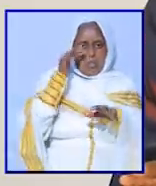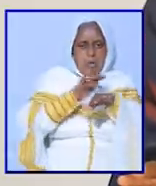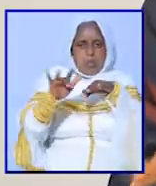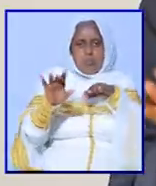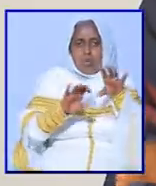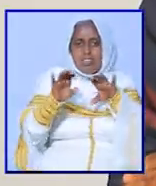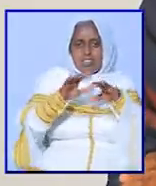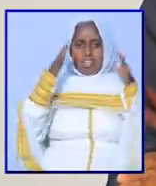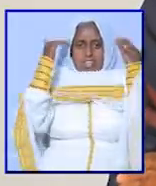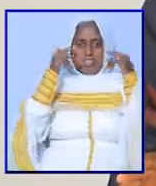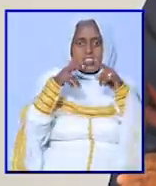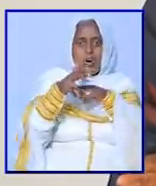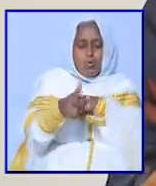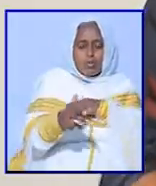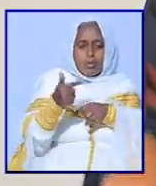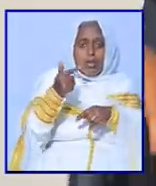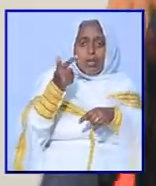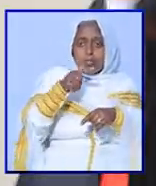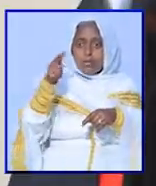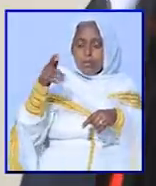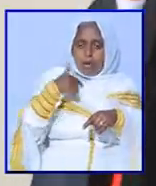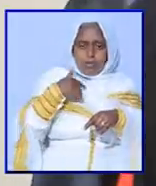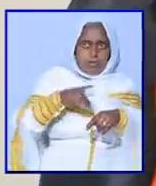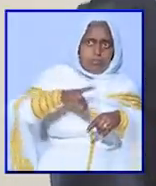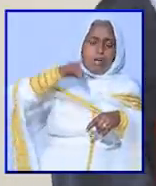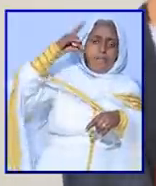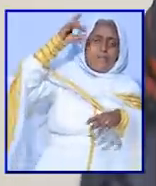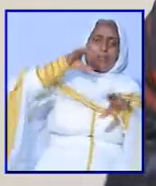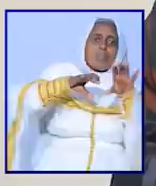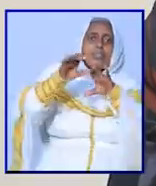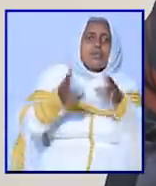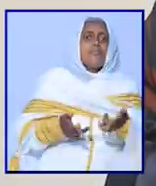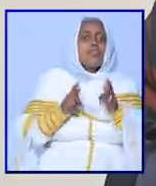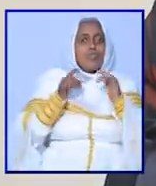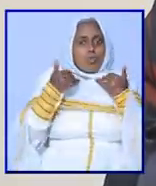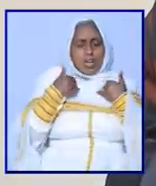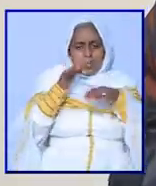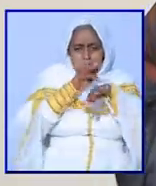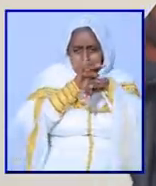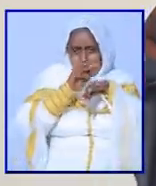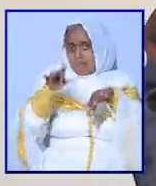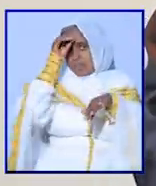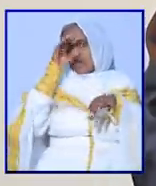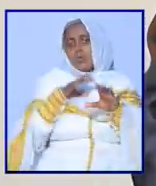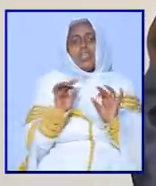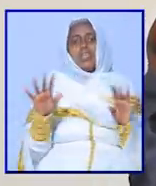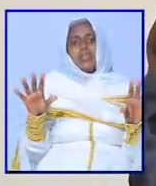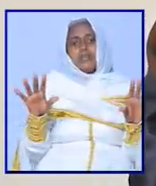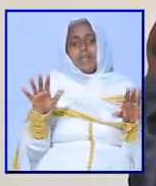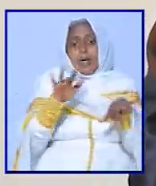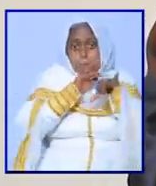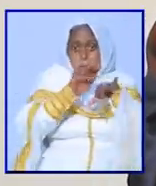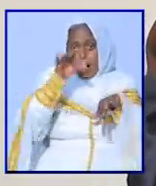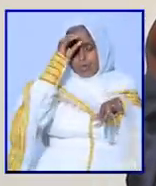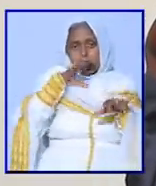ባዶ አድርገን ተስፋ ቆርጠን አንዳችን ራሳችንን ክበን የምንኖራለን። ባዶ ሰው